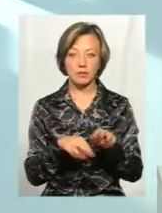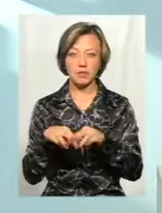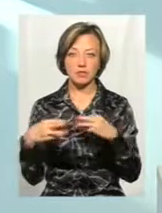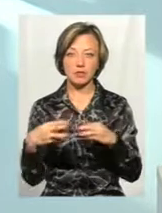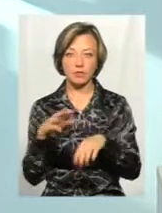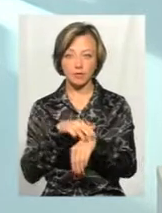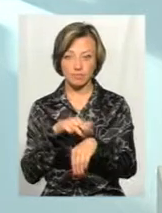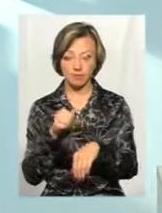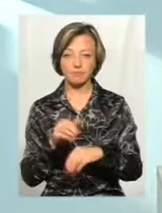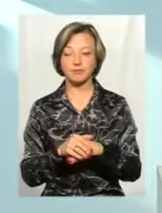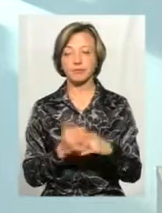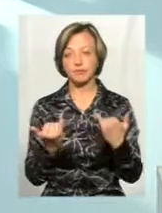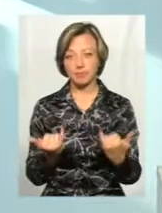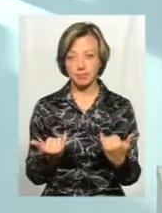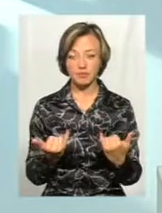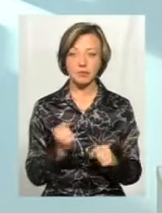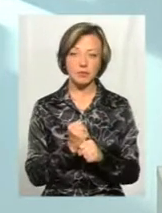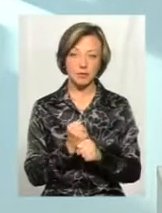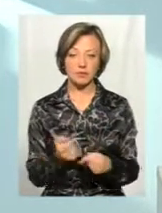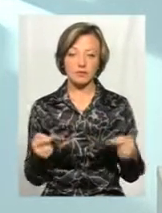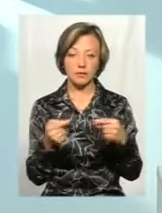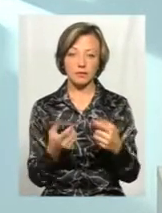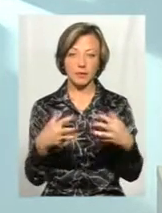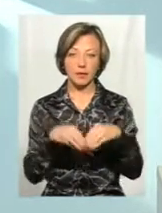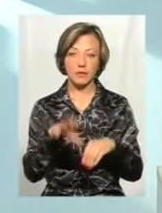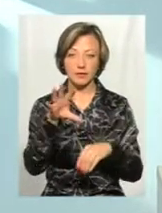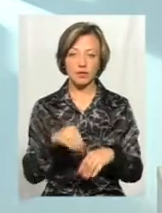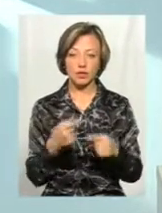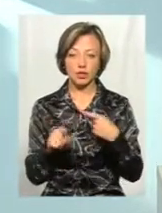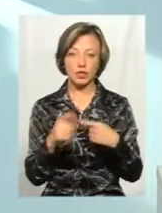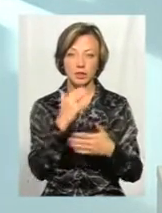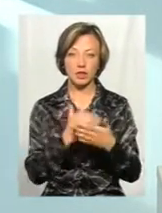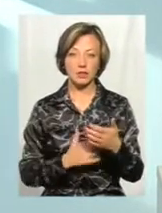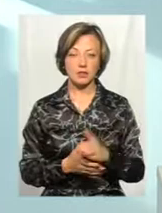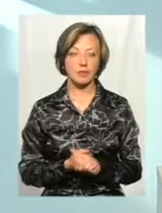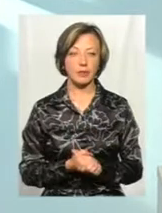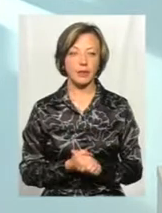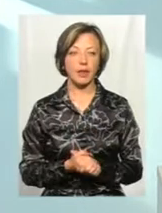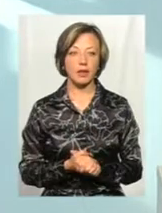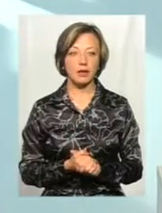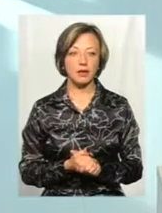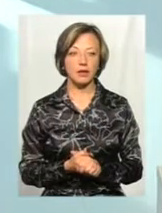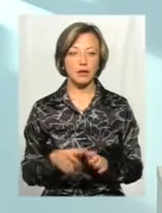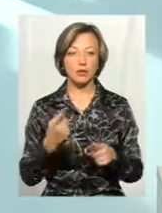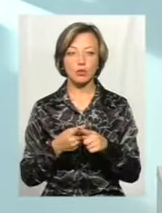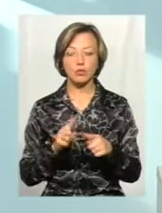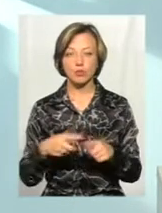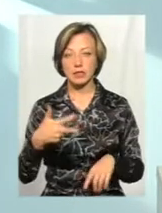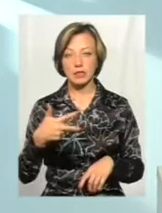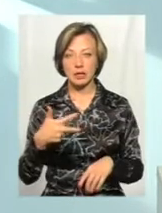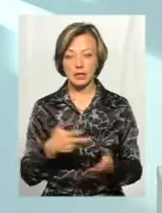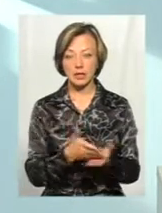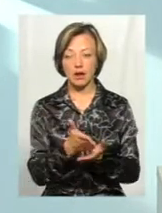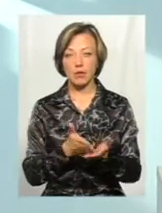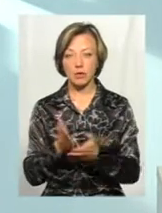Міністерством внутрішніх справ. Тепер робота саме по об'єднанню всіх інших реєстрів з іншими органами. Тому, власне, оце три напрямки,